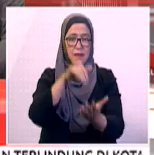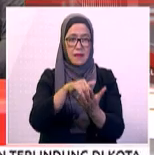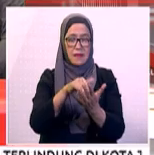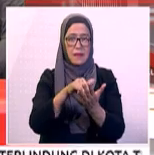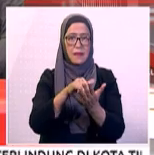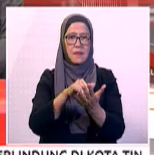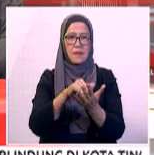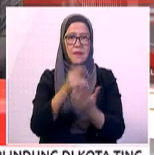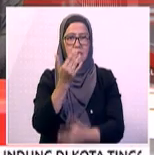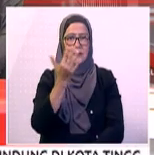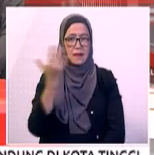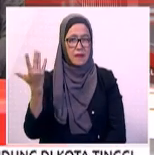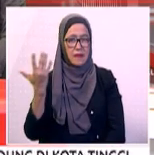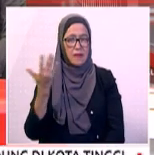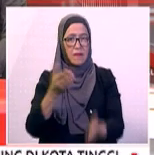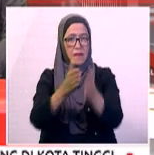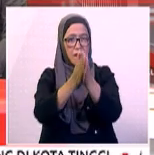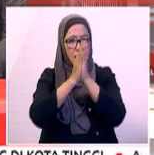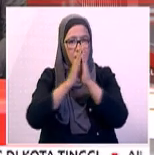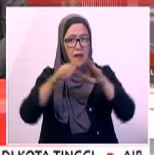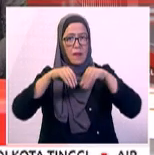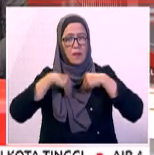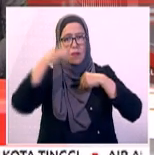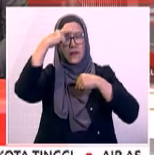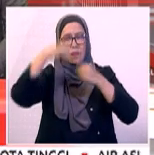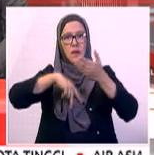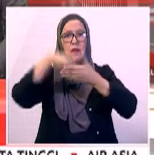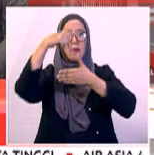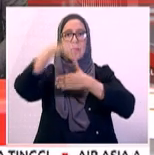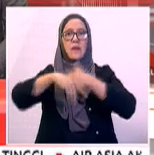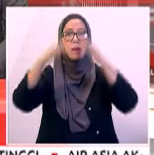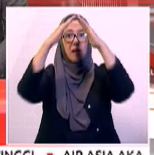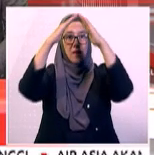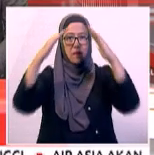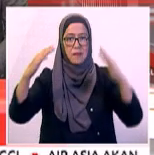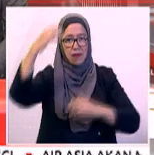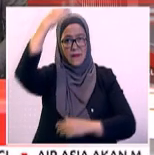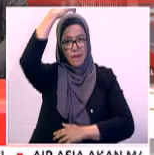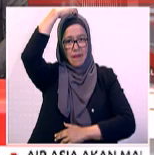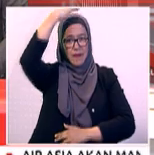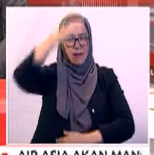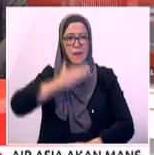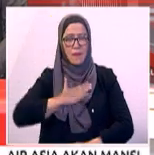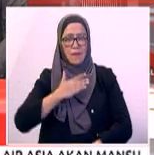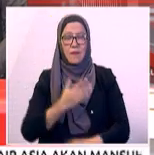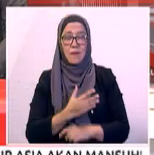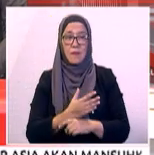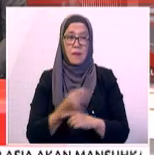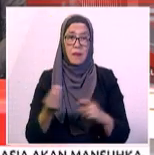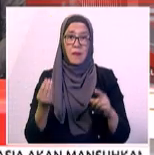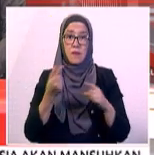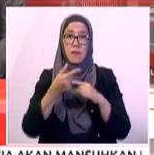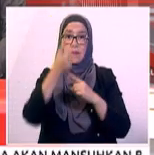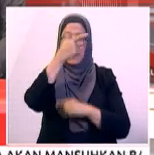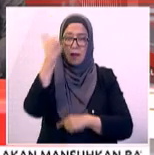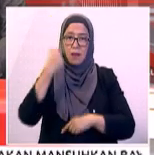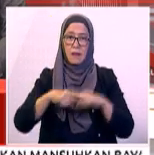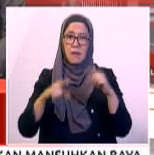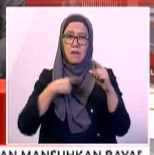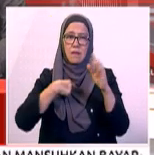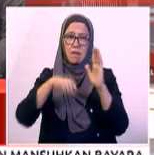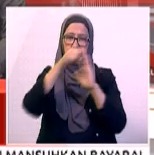189,892 permohonan diterima bagi program Rumah Selangorku. Bagaimanapun, disebabkan syarat ketat yang dikenakan pihak bank bagi